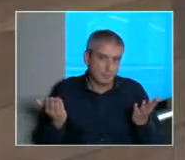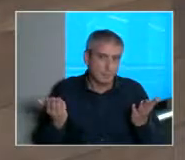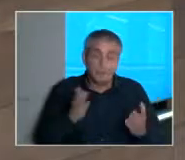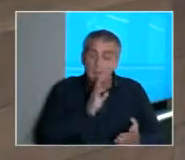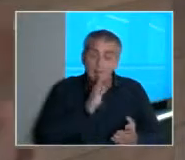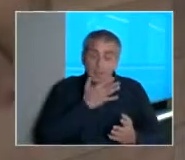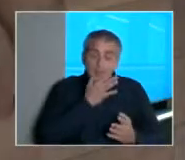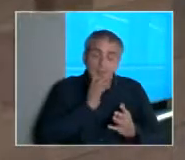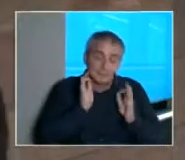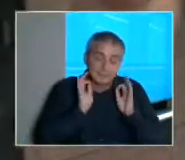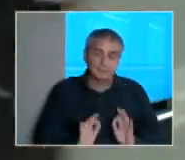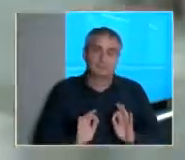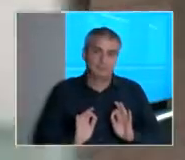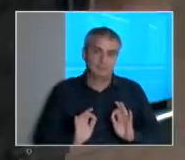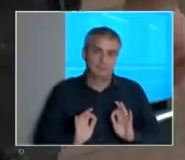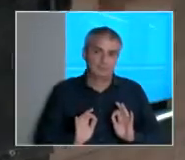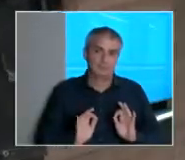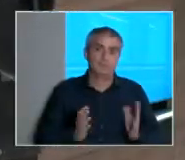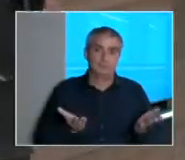זה בעיה רצינית מאוד,